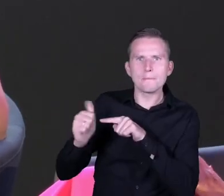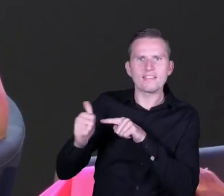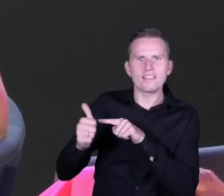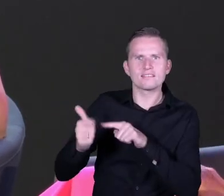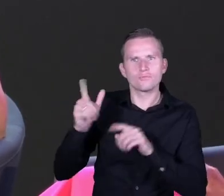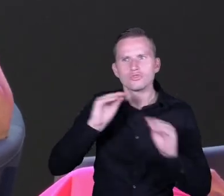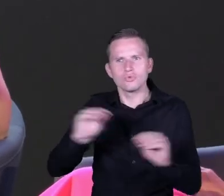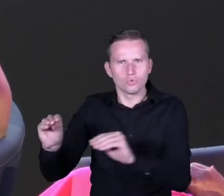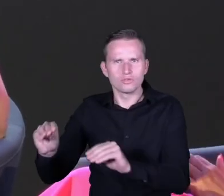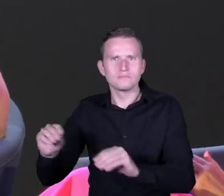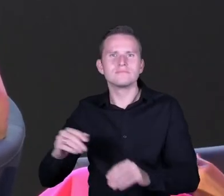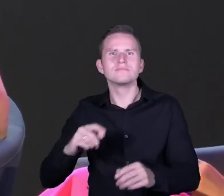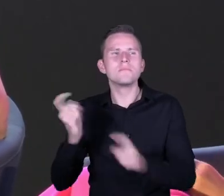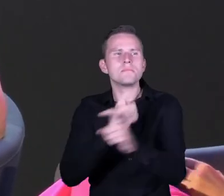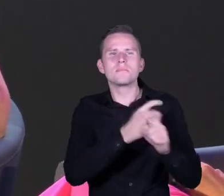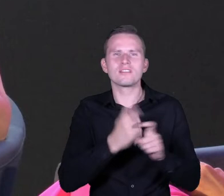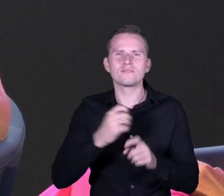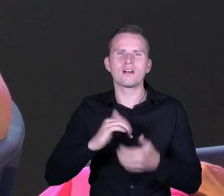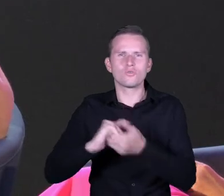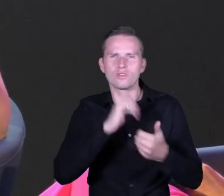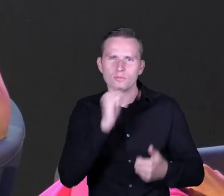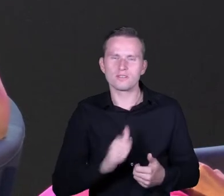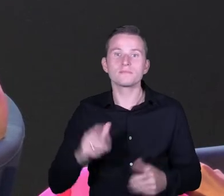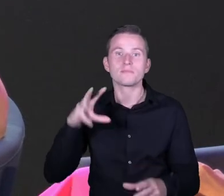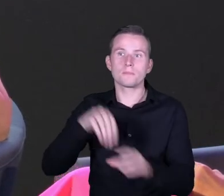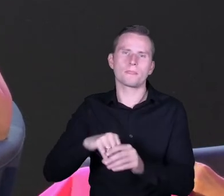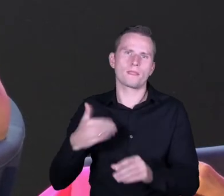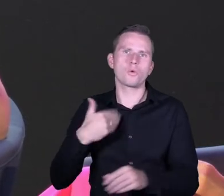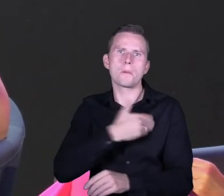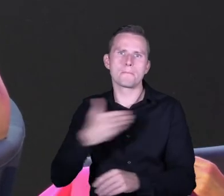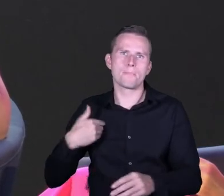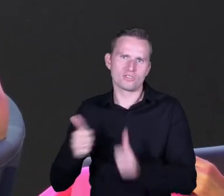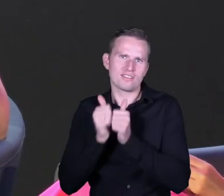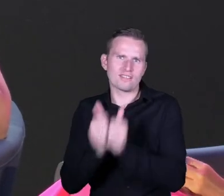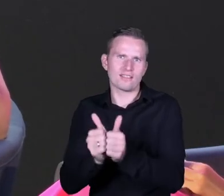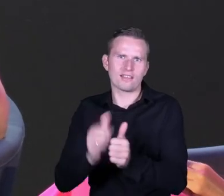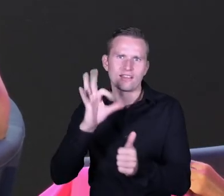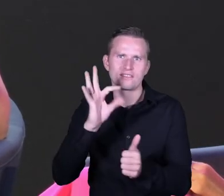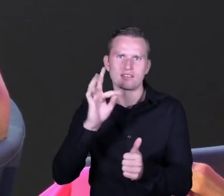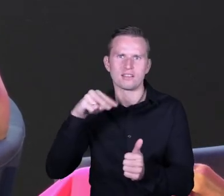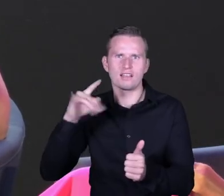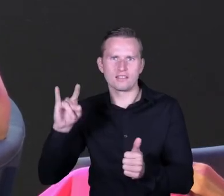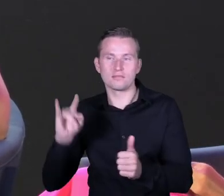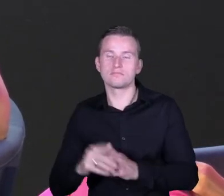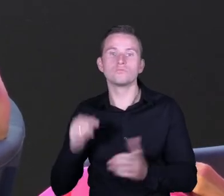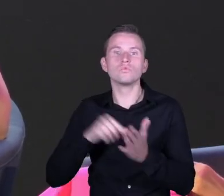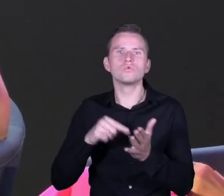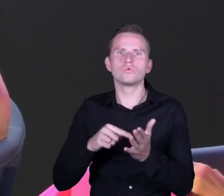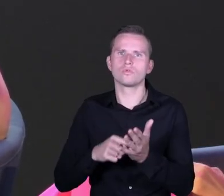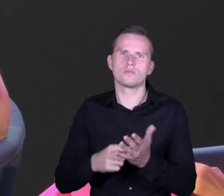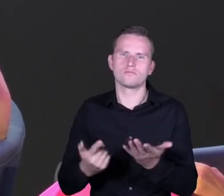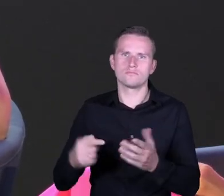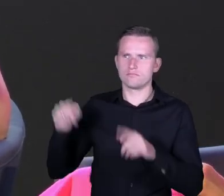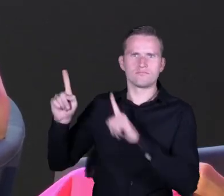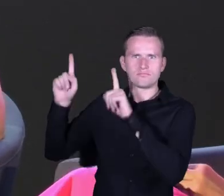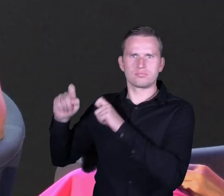Europejskiej. I tam między innymi było polskie case study, które Jerzy robił, a ja przy nim pomagałam, dlatego je dobrze pamiętam. Niewiarygodnie długą drogę przeszliśmy od